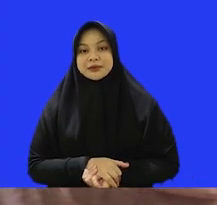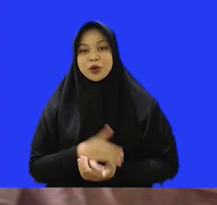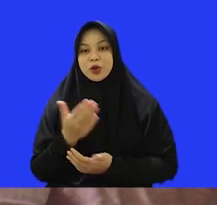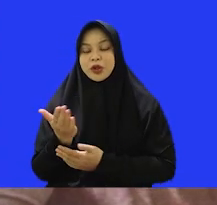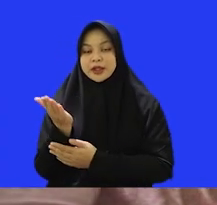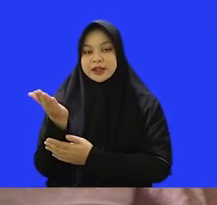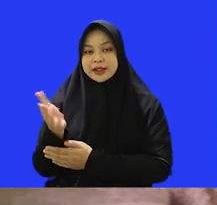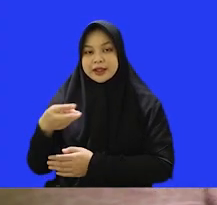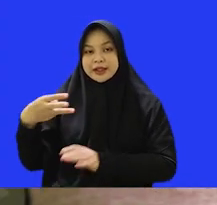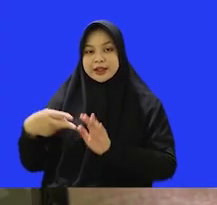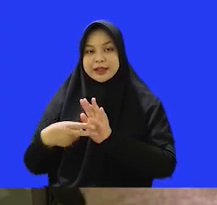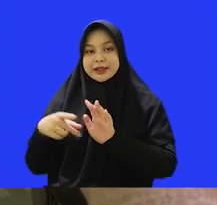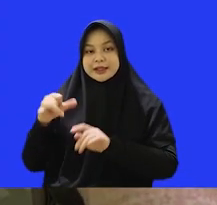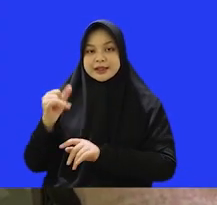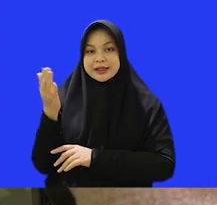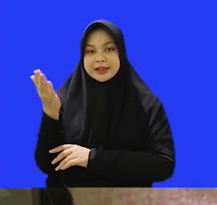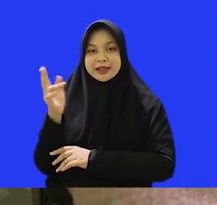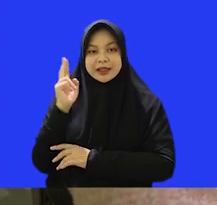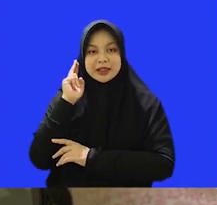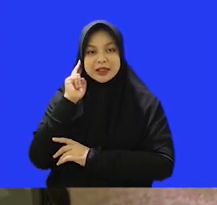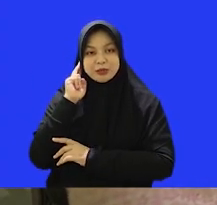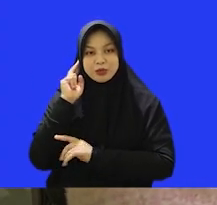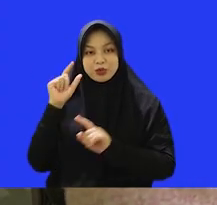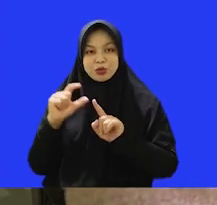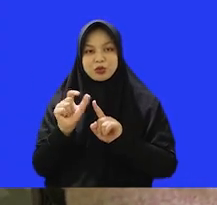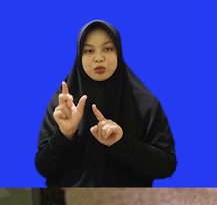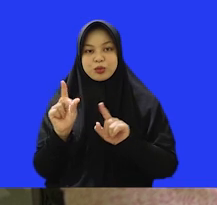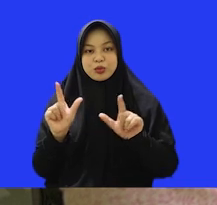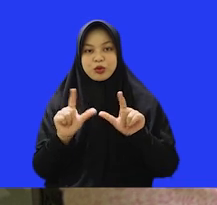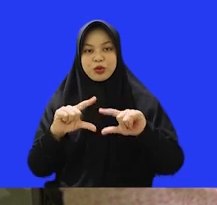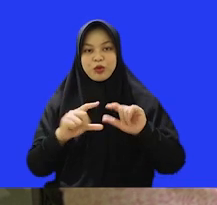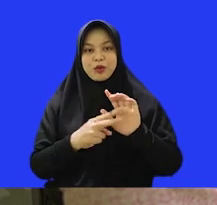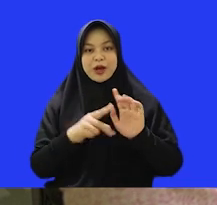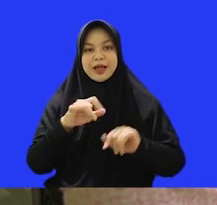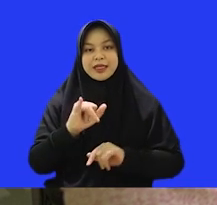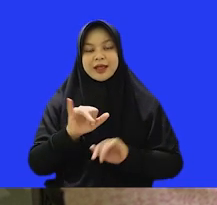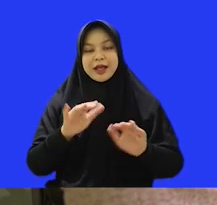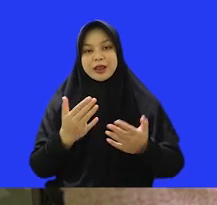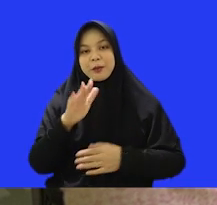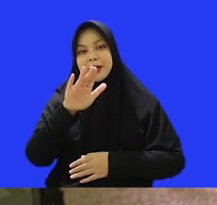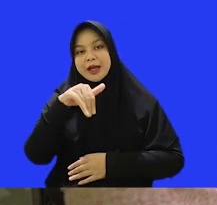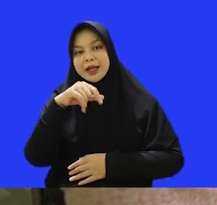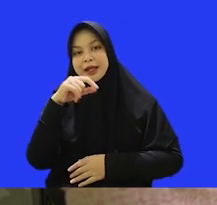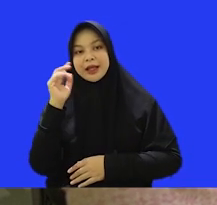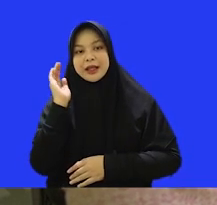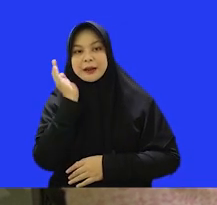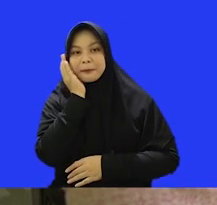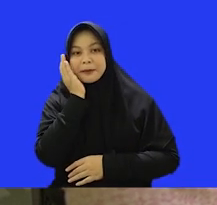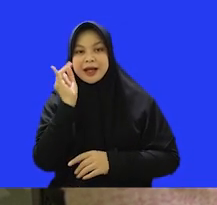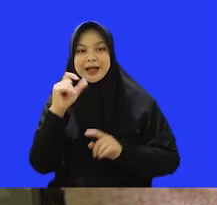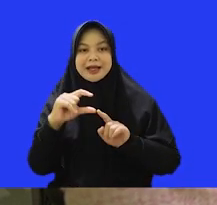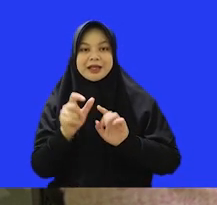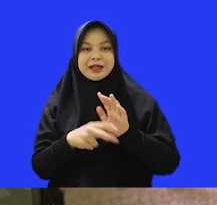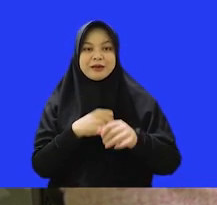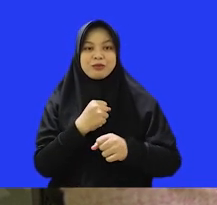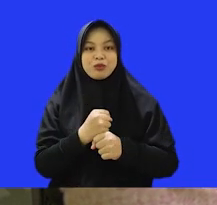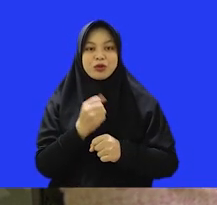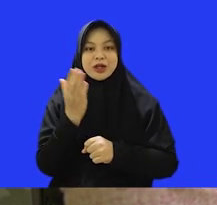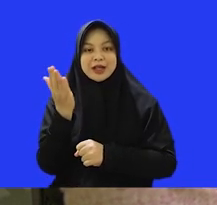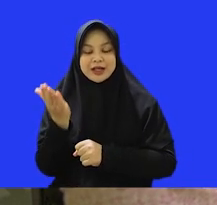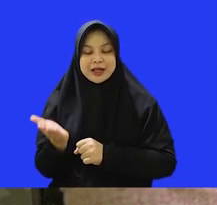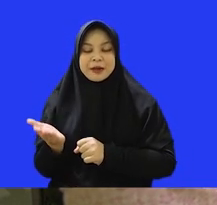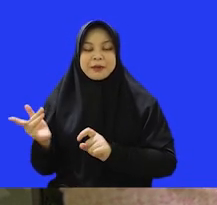Ya, Mbak Anci, ini Mbak Purwanti atau akrab bisa dipanggil Mbak Ipung. Ini nanti Mbak Ipung yang